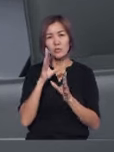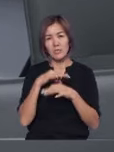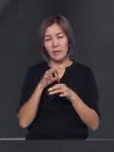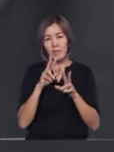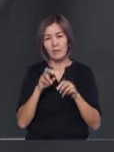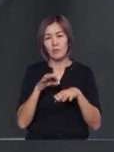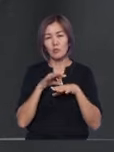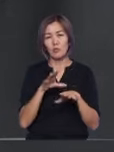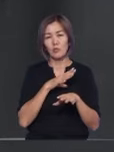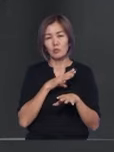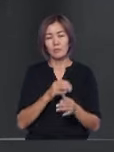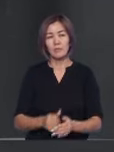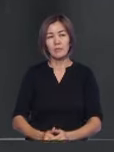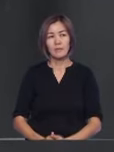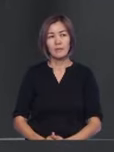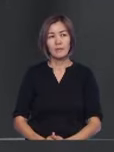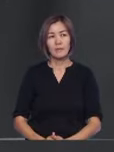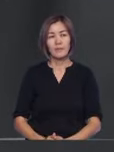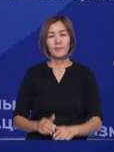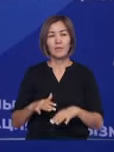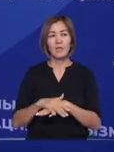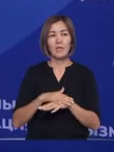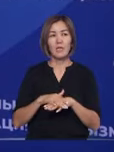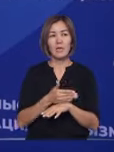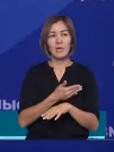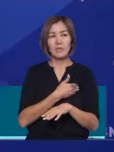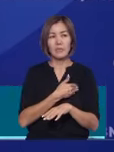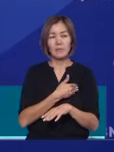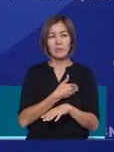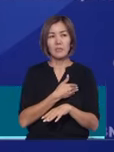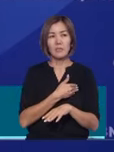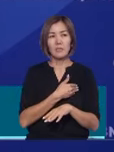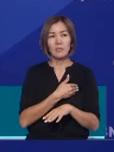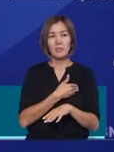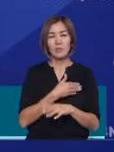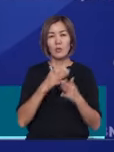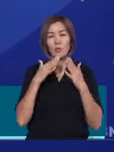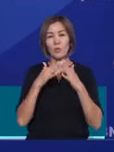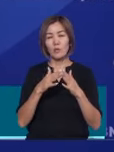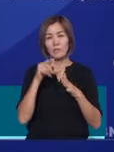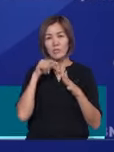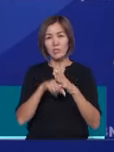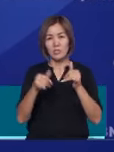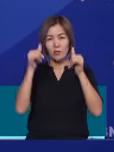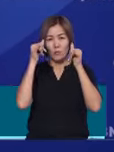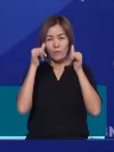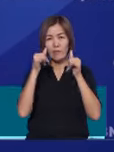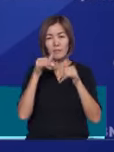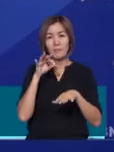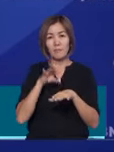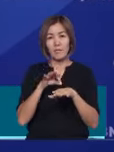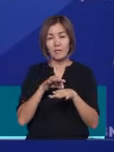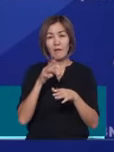зерттеулер жүргізіліп жатқан көрінеді. Халық қайтарымыз, ол егер қораңыздағы малдың ауру белгілері бал болған